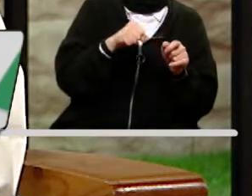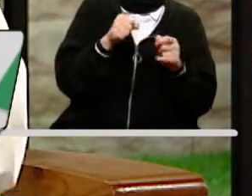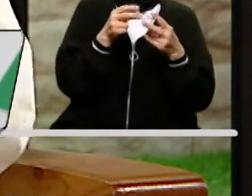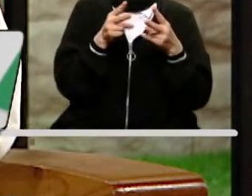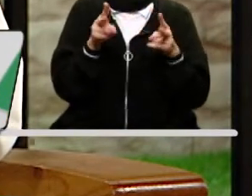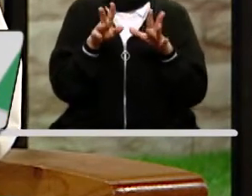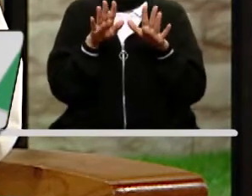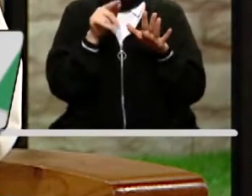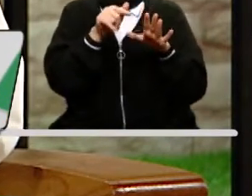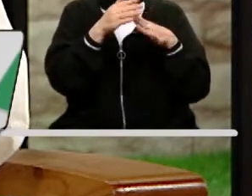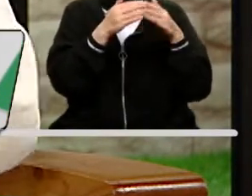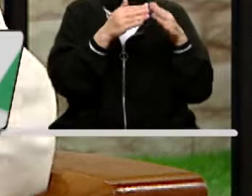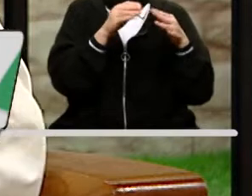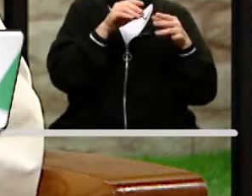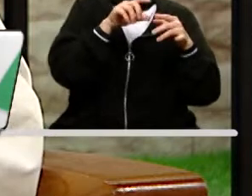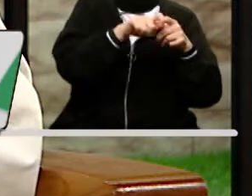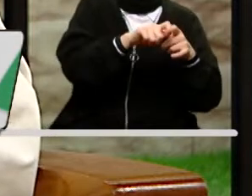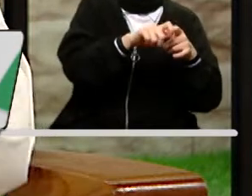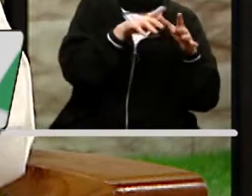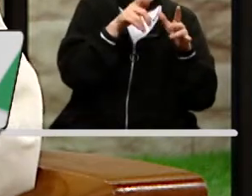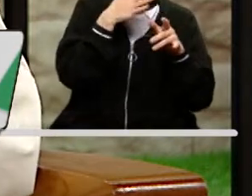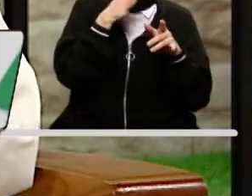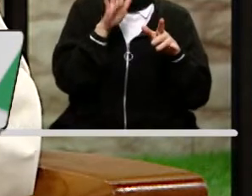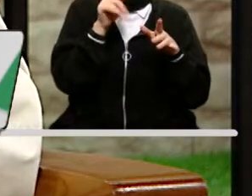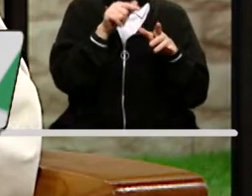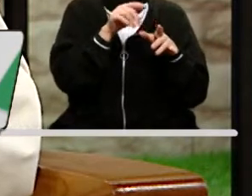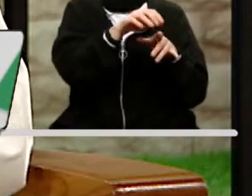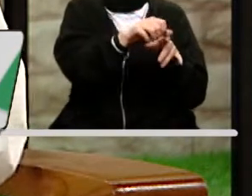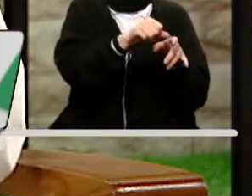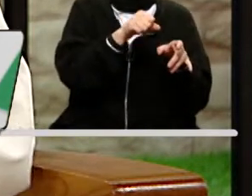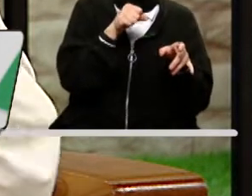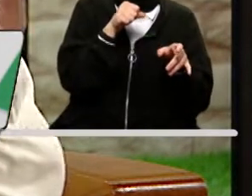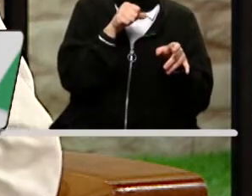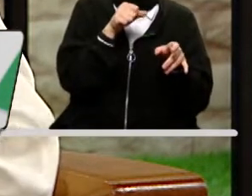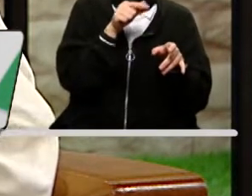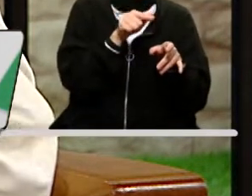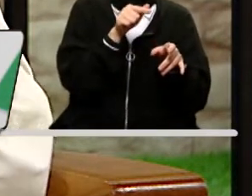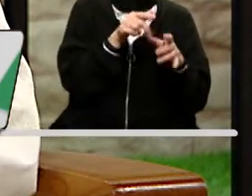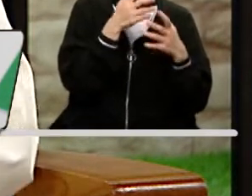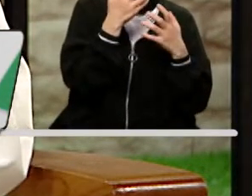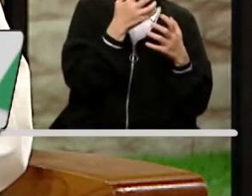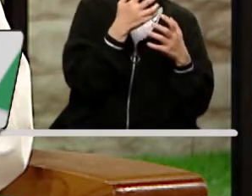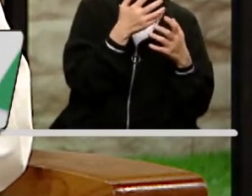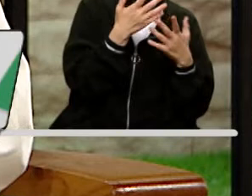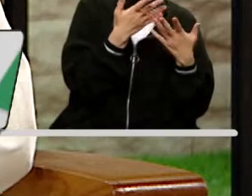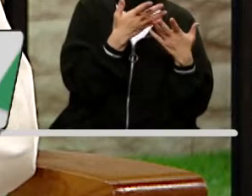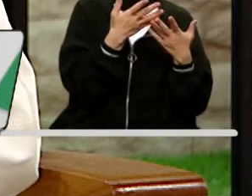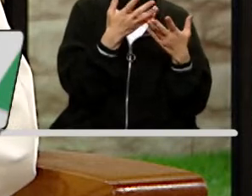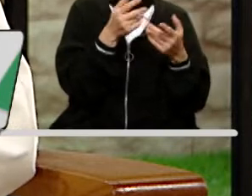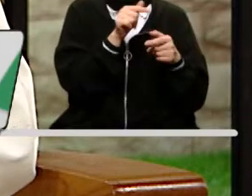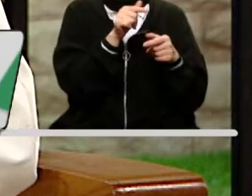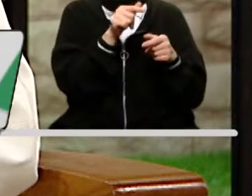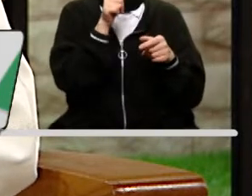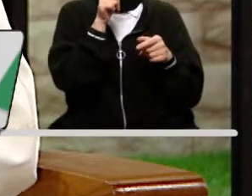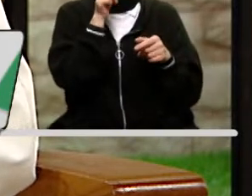bilemez. Çekmecenin içindeki onun ilgi alanına girmeyen çamaşırlar, çünkü bir süre ilgilenecek. Bir süre sonra burada çamaşır